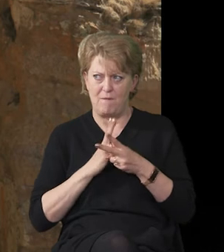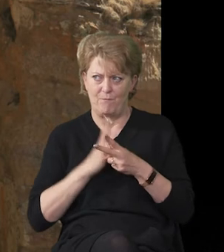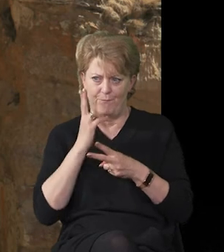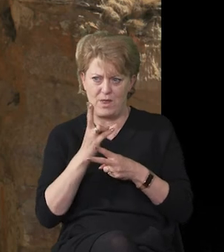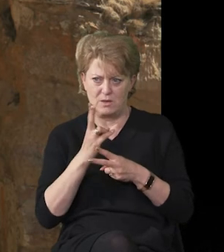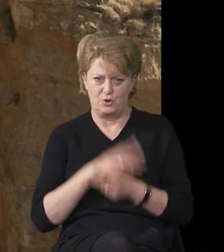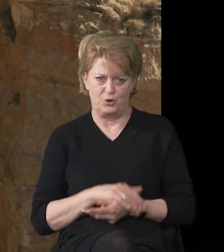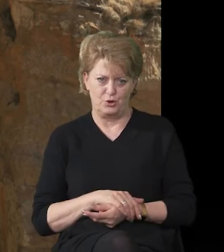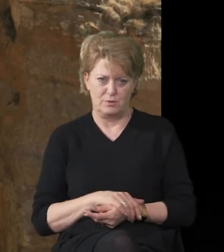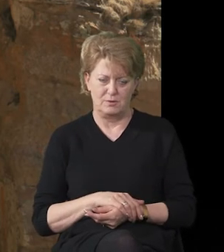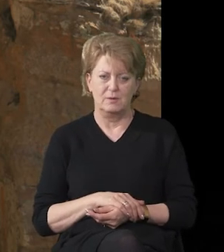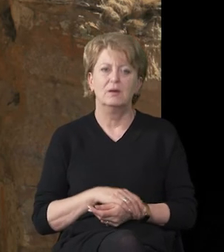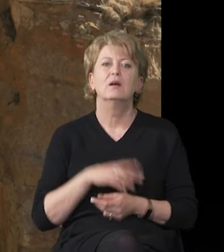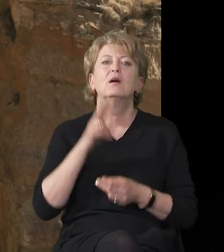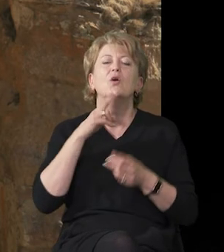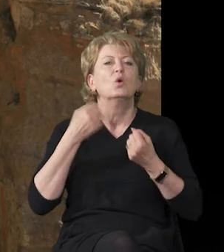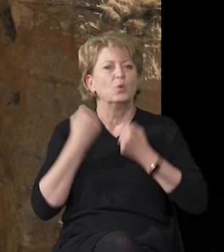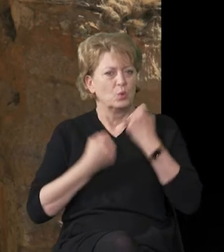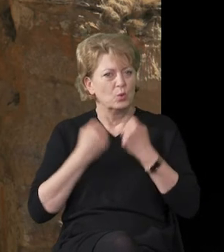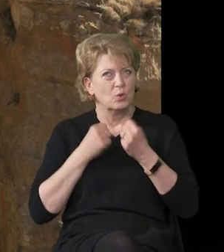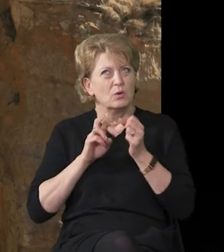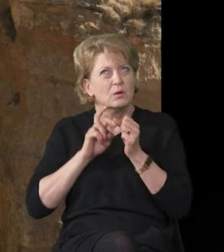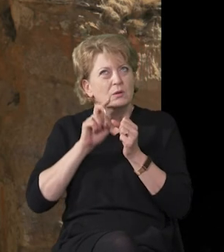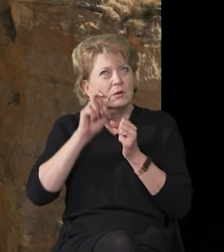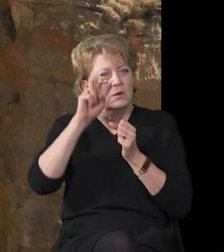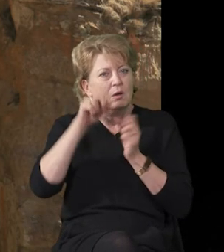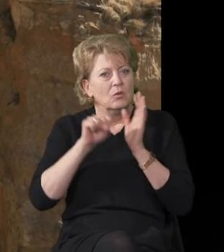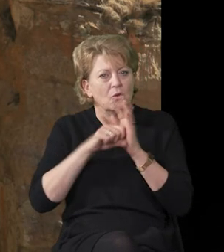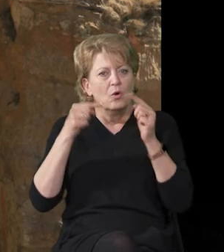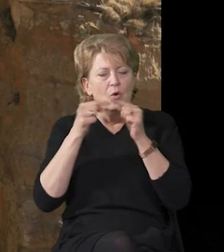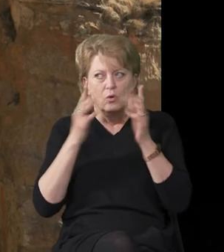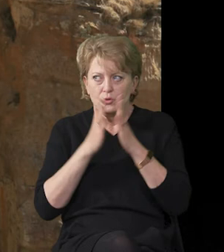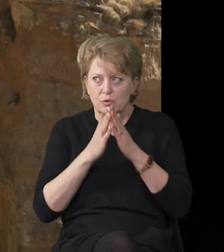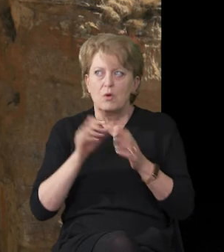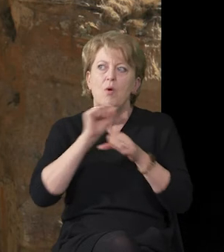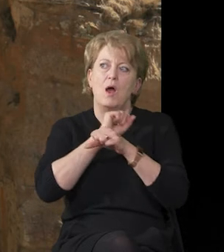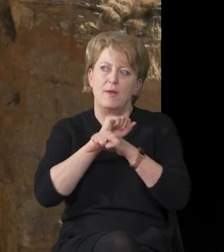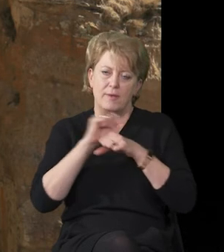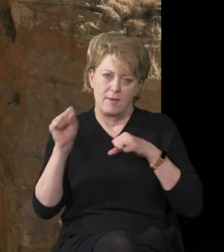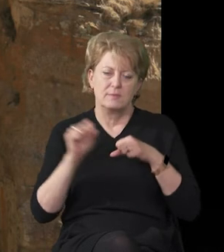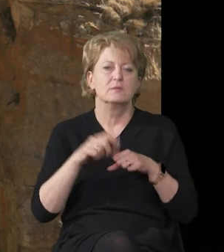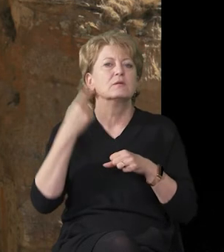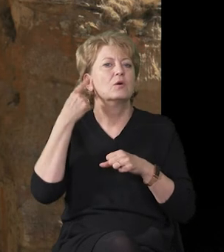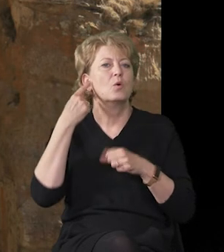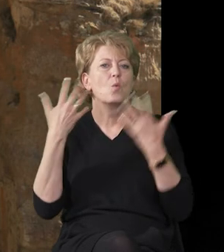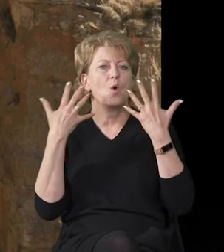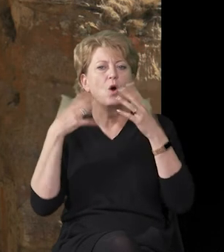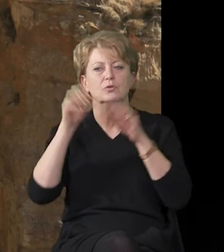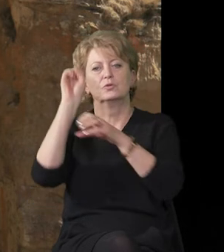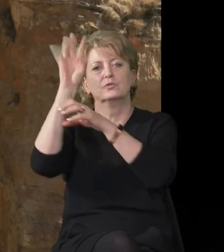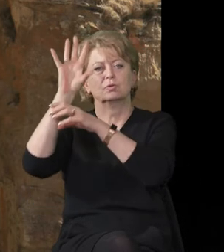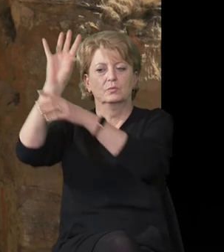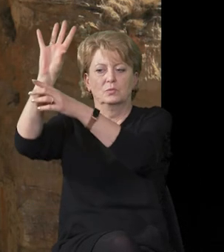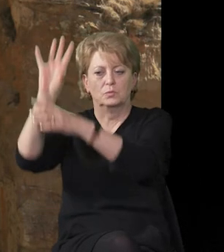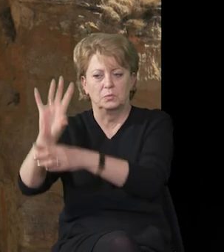Oczywiście z powodu trudności w dostaniu się do tego kościoła wystawiony jest głośnik, który transmituje, nazwijmy to, modły czy